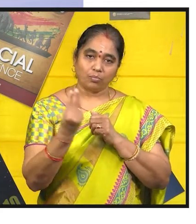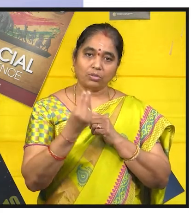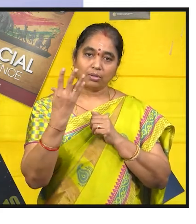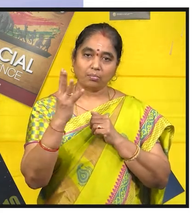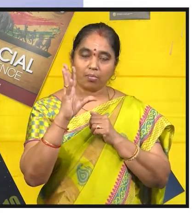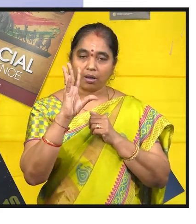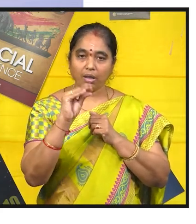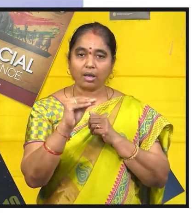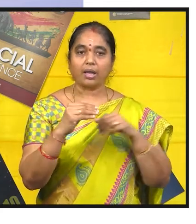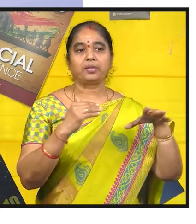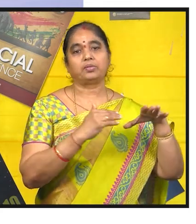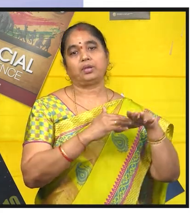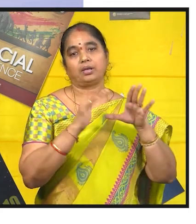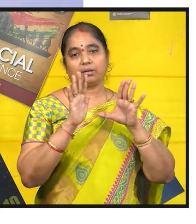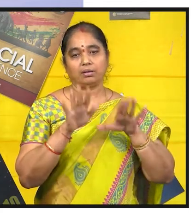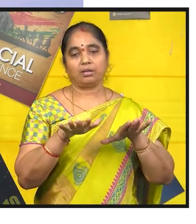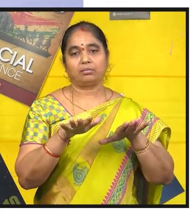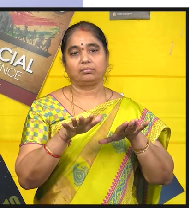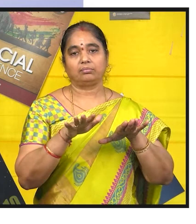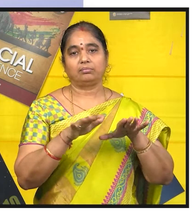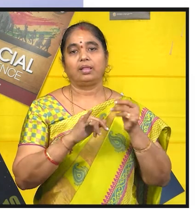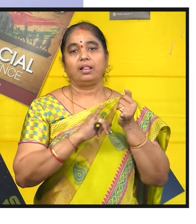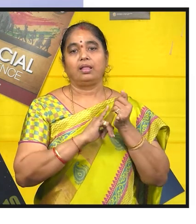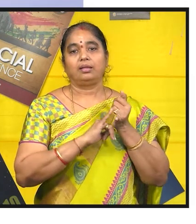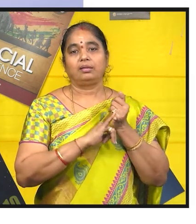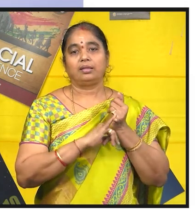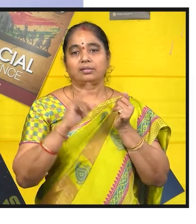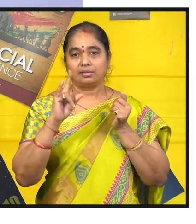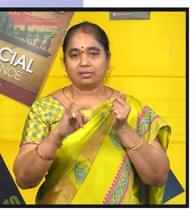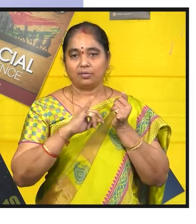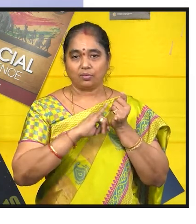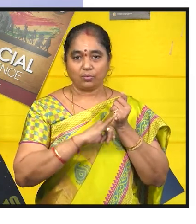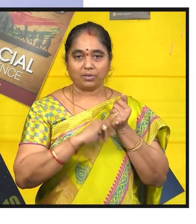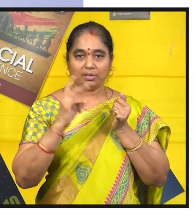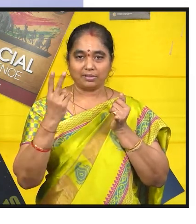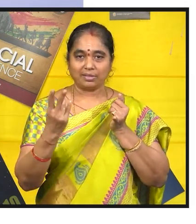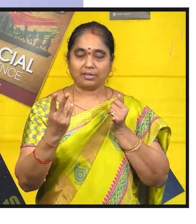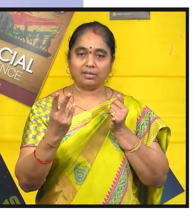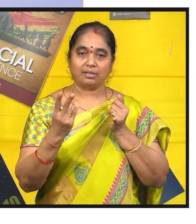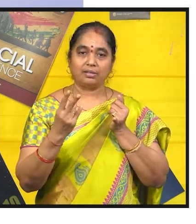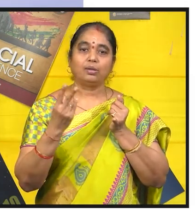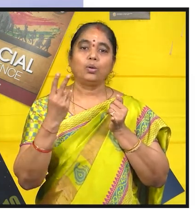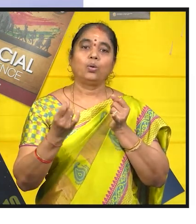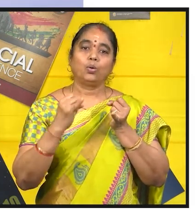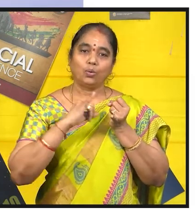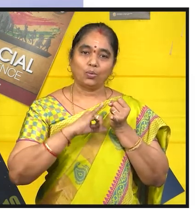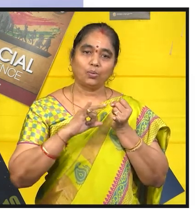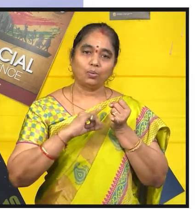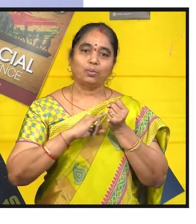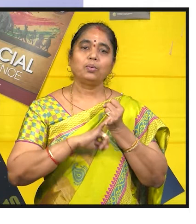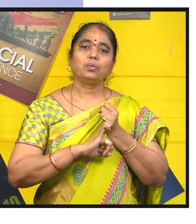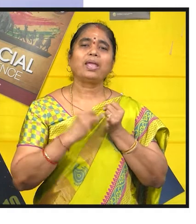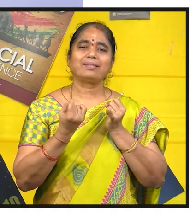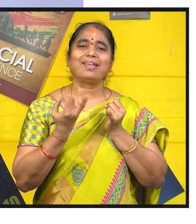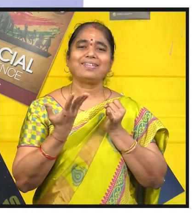ஐந்து எலக்ட்ரான்கள். இந்த ஐந்து எலக்ட்ரான்களில் எஸ் கூட்டில் ஒன் எஸ்ல ரெண்டு எலக்ட்ரான் நிரம்பிடும். டூ எஸ்ல